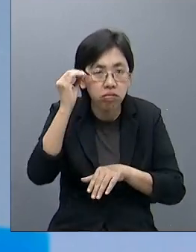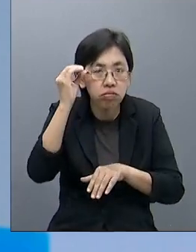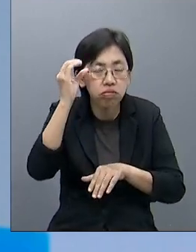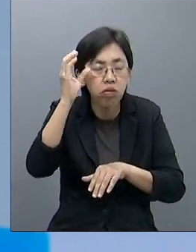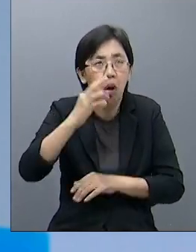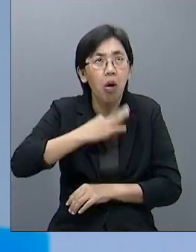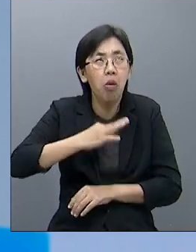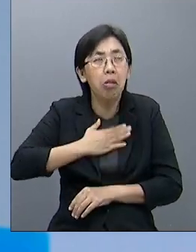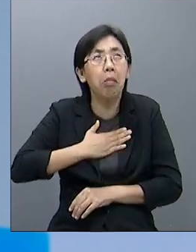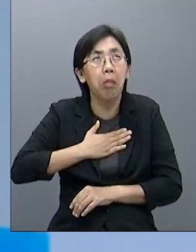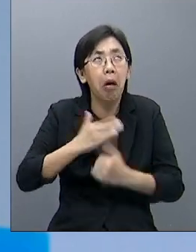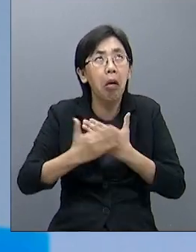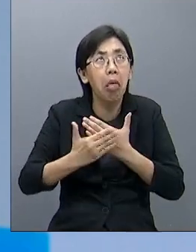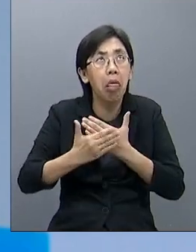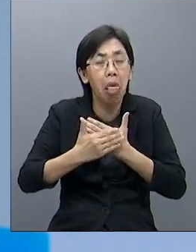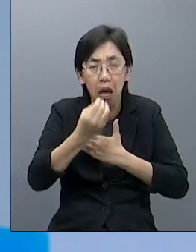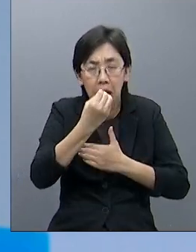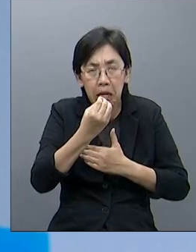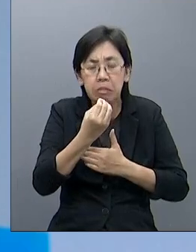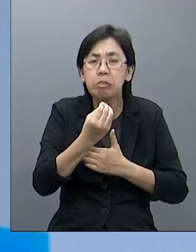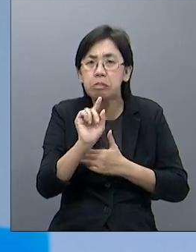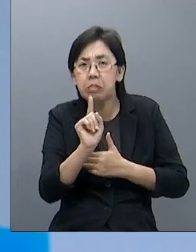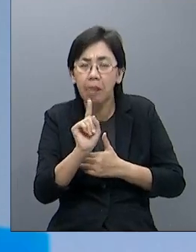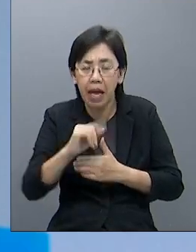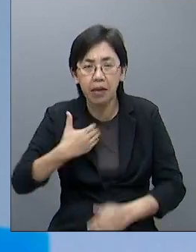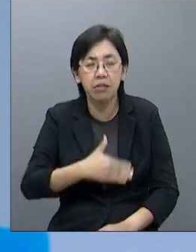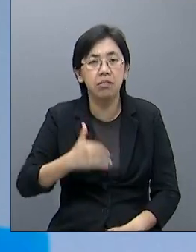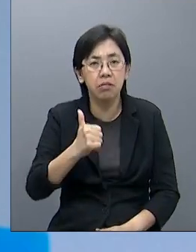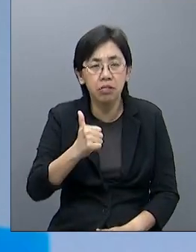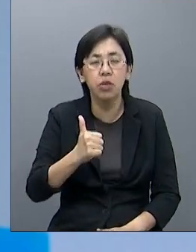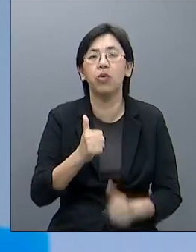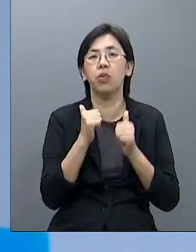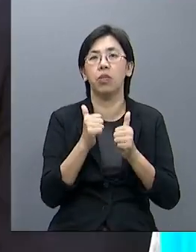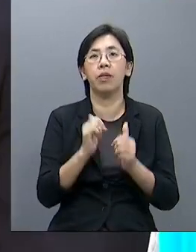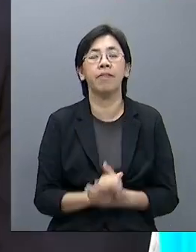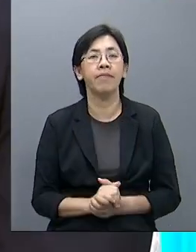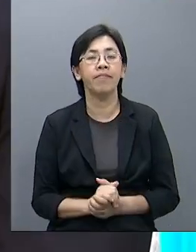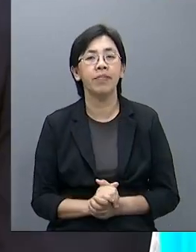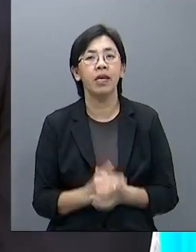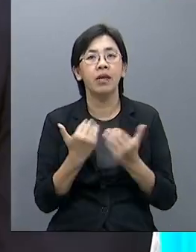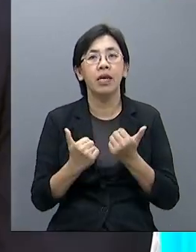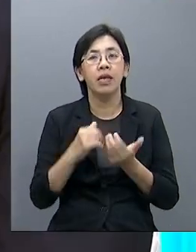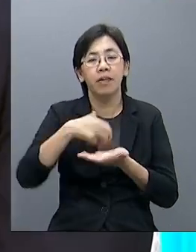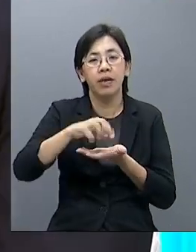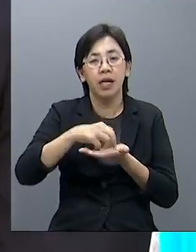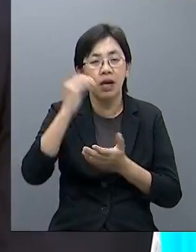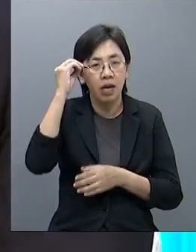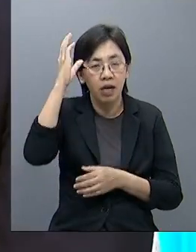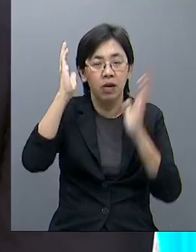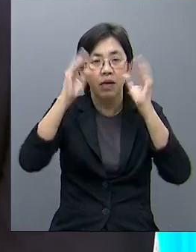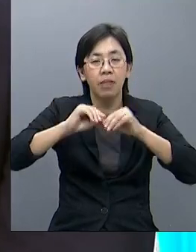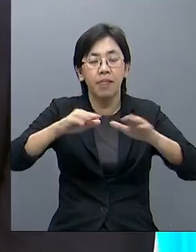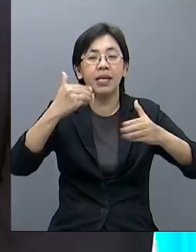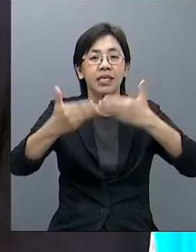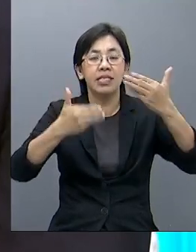ี้ เราจะทำใหมีสุขภพดได้ระยะห่วั่เอง Mmนะ consequences ใหควรกัเราแล้วกมาประชาตสัพนหงาน